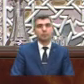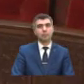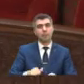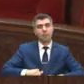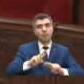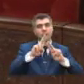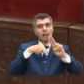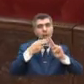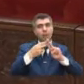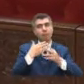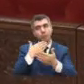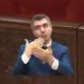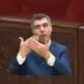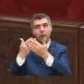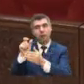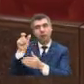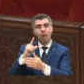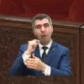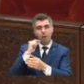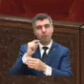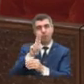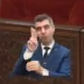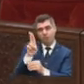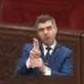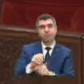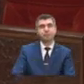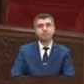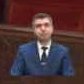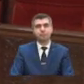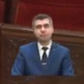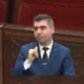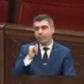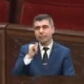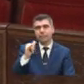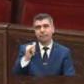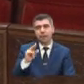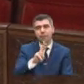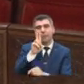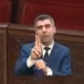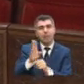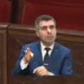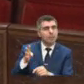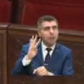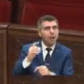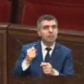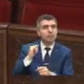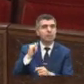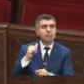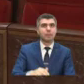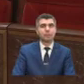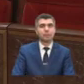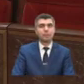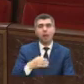شكرا السيد النائب المحترم. هذا السؤال فعلا يتردد باستمرار، وكنت طلبت من الإخوان والأخوات